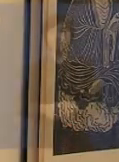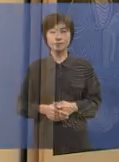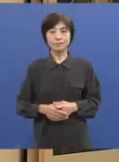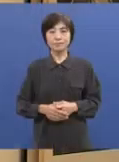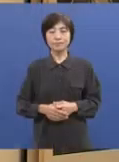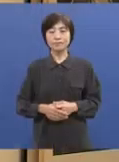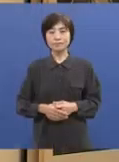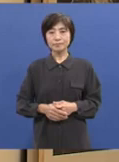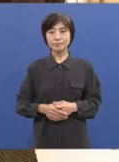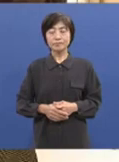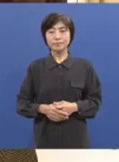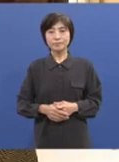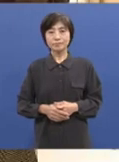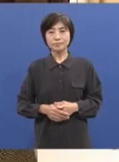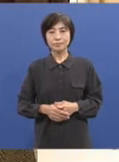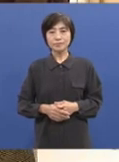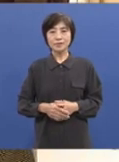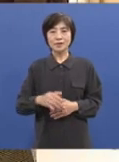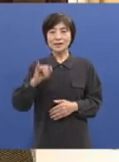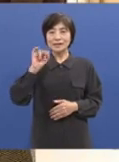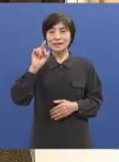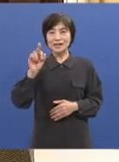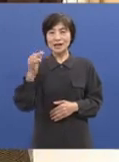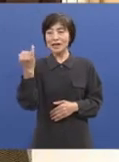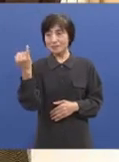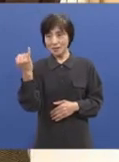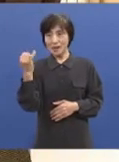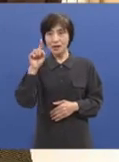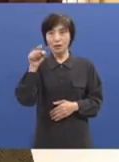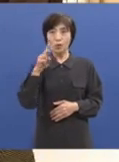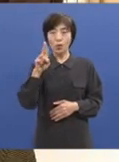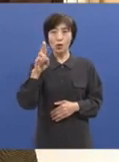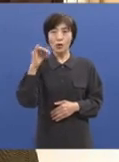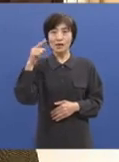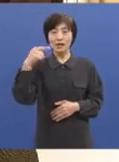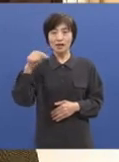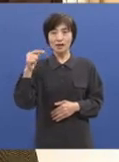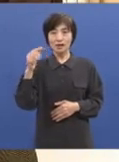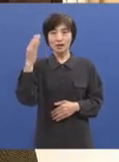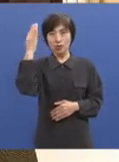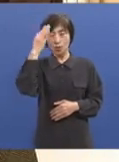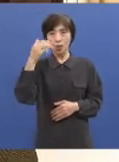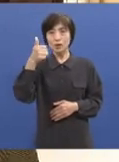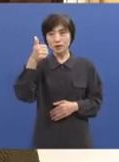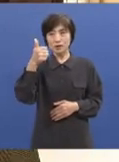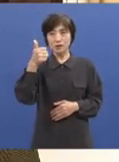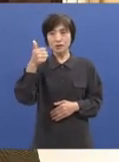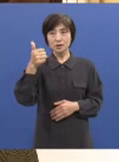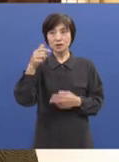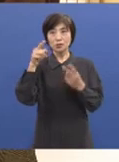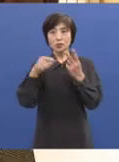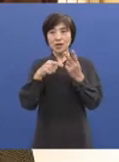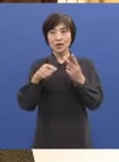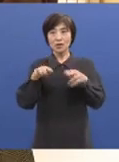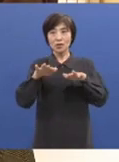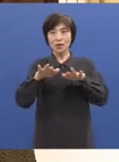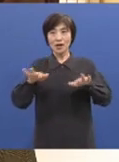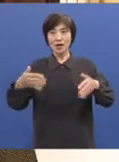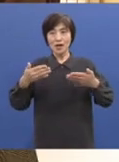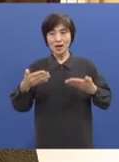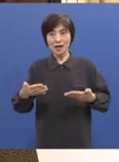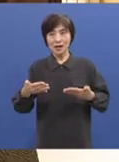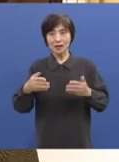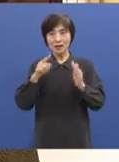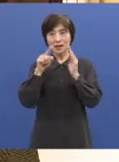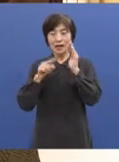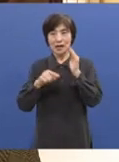ご住職、伊勢姫と能員法師、この2人の平安歌人のゆかりの名